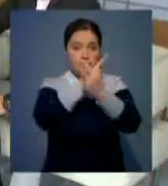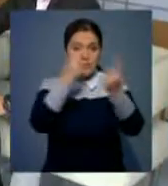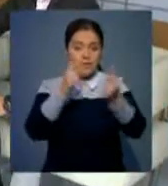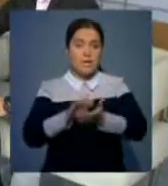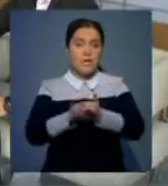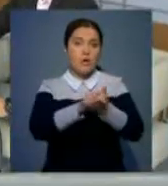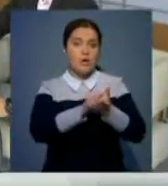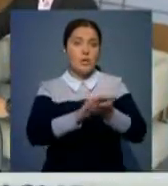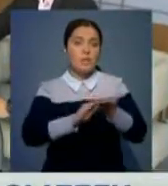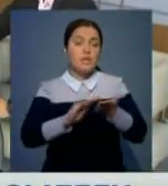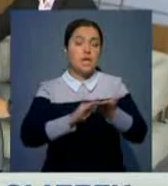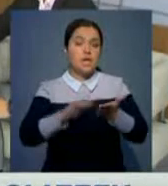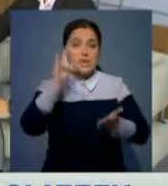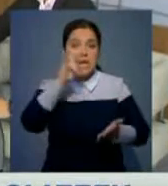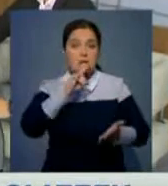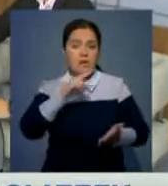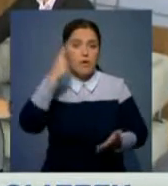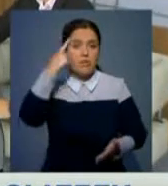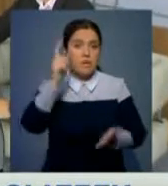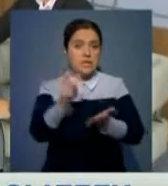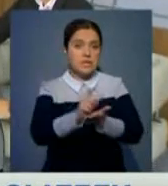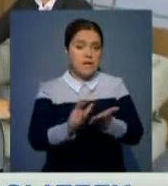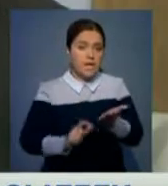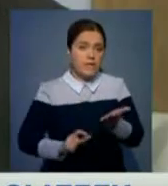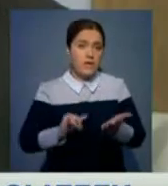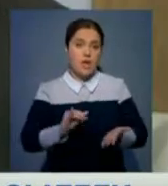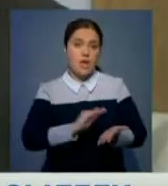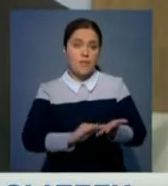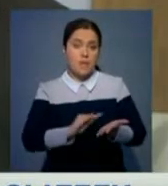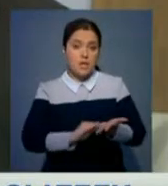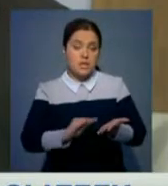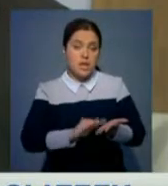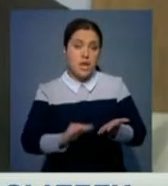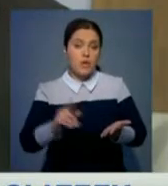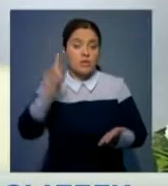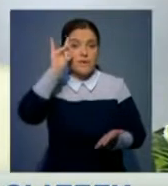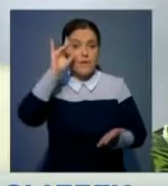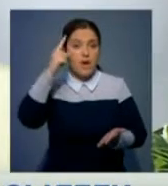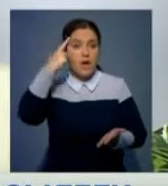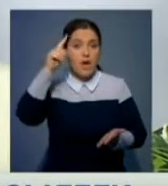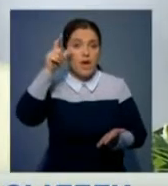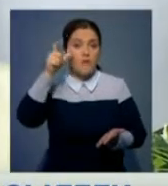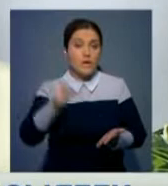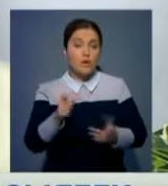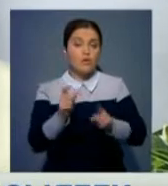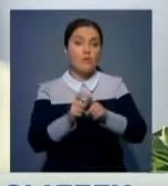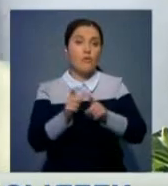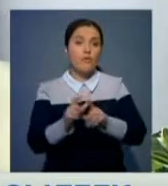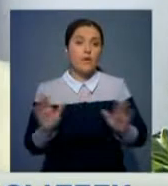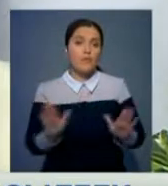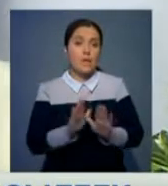Абдурахман Асылбек является автором многих стихотворений и поэтических произведений. Широкой общественности он известен как автор слов